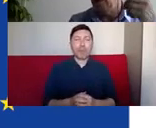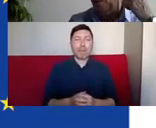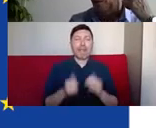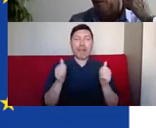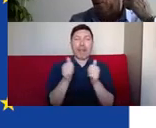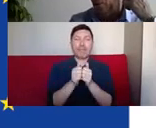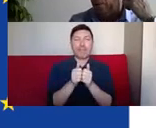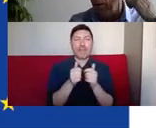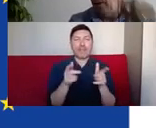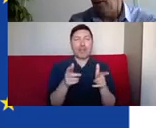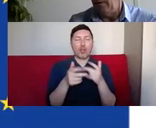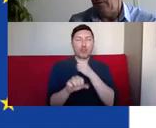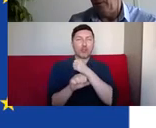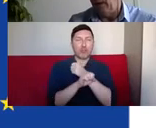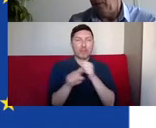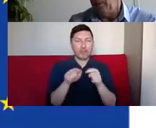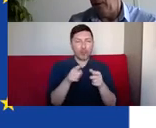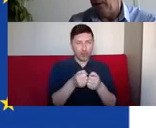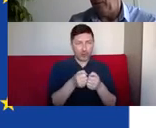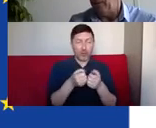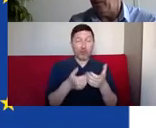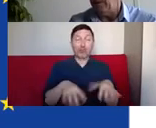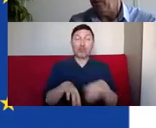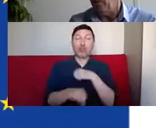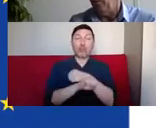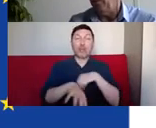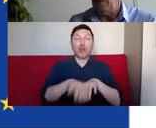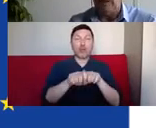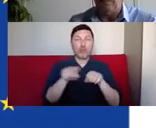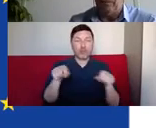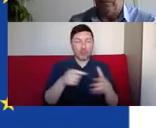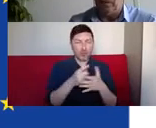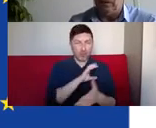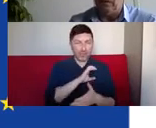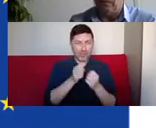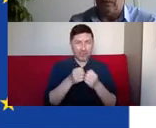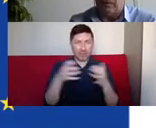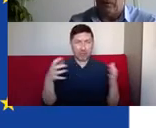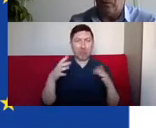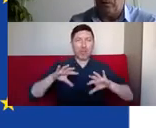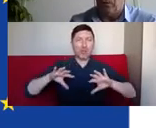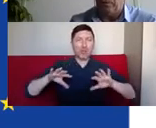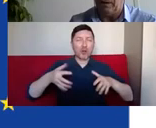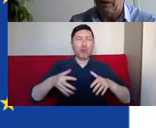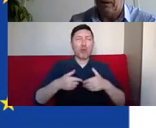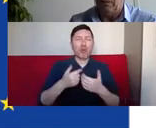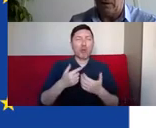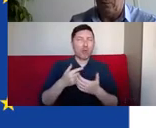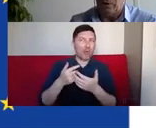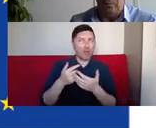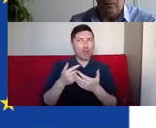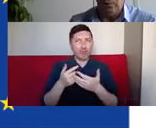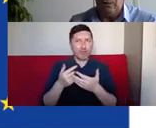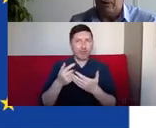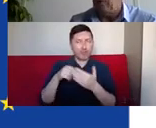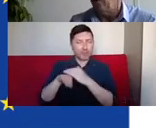personnes handicapées en Europe. Par exemple, un déplacement des acteurs de l'emploi du handicap politique qui va se faire au Parlement européen de Strasbourg